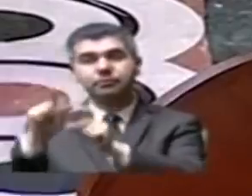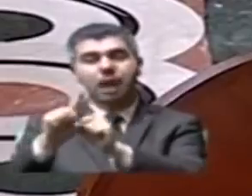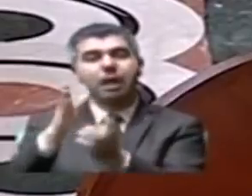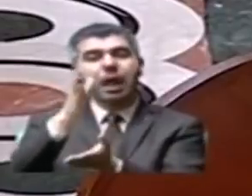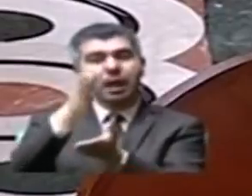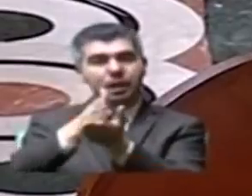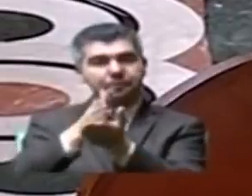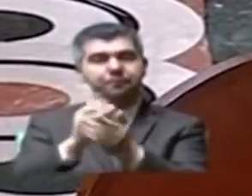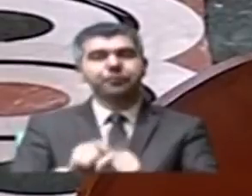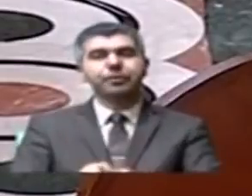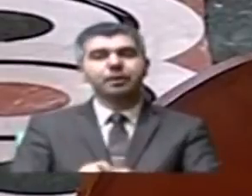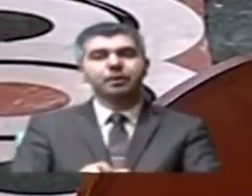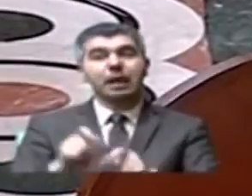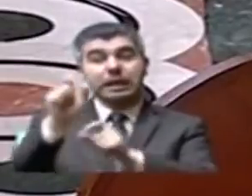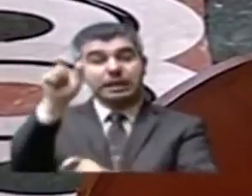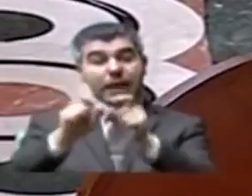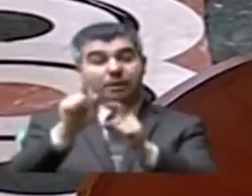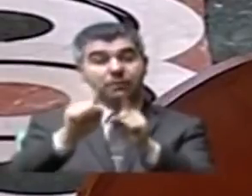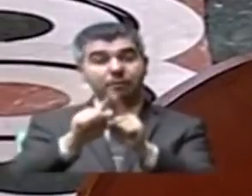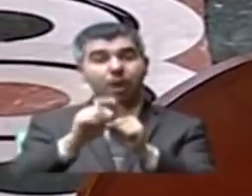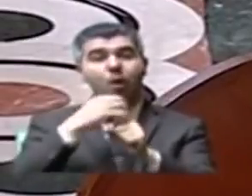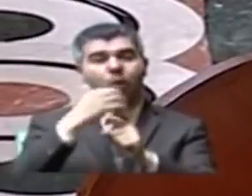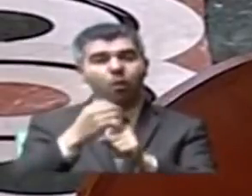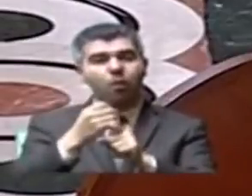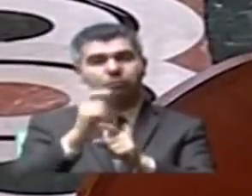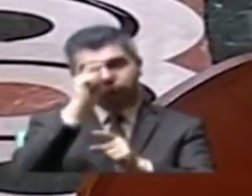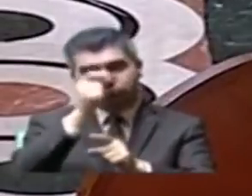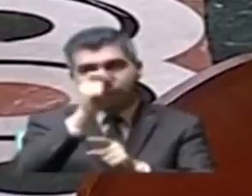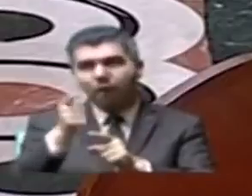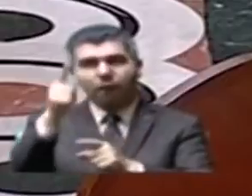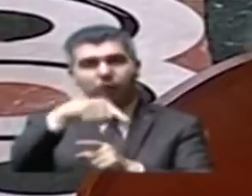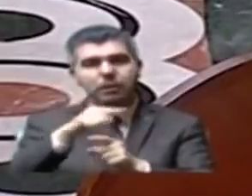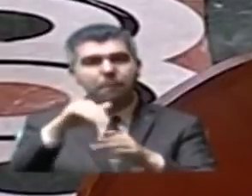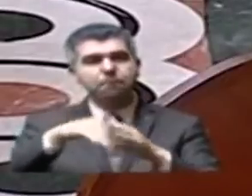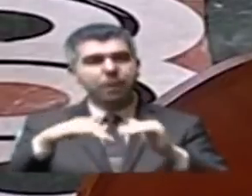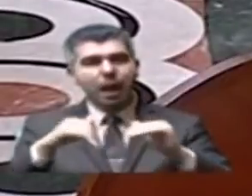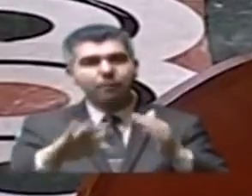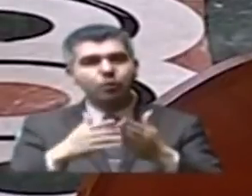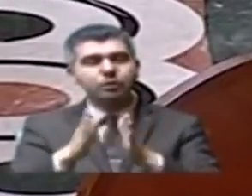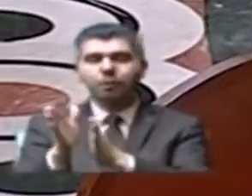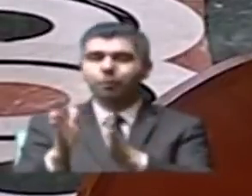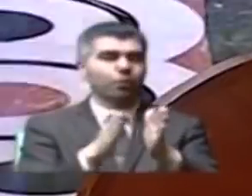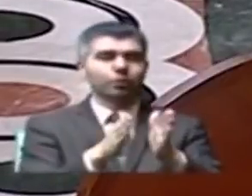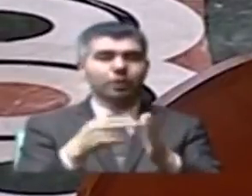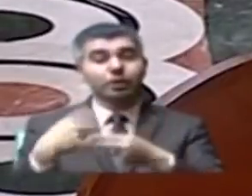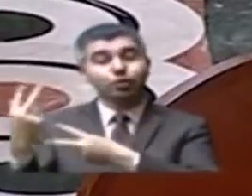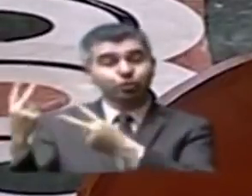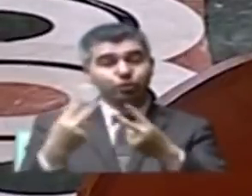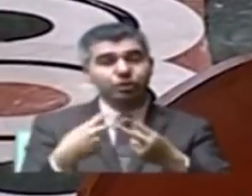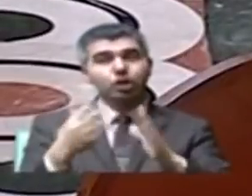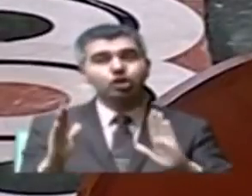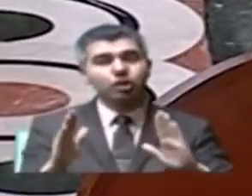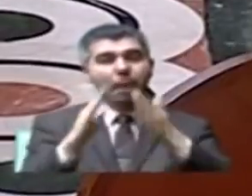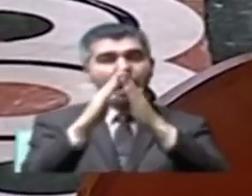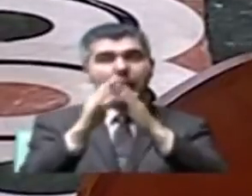خدامين في اجل المجتمع ماشي باش نرضي فلان ولا فلان. هنا في البرلمان انا جاي من الجبل